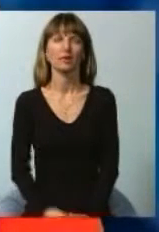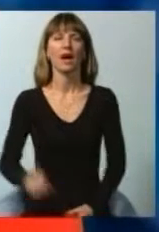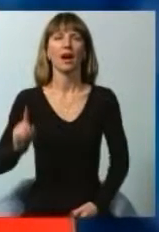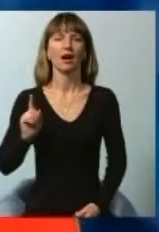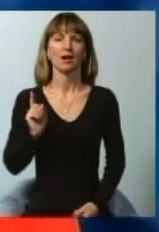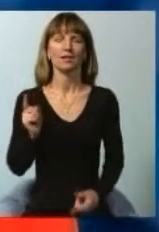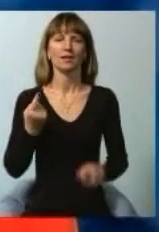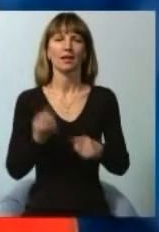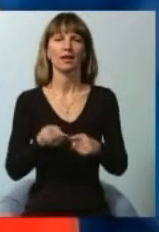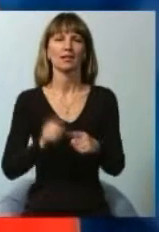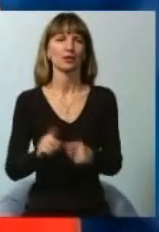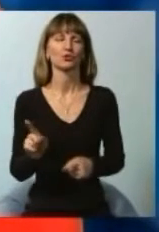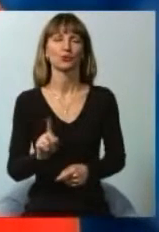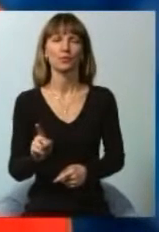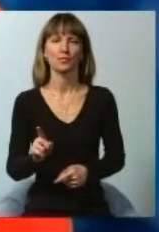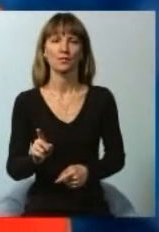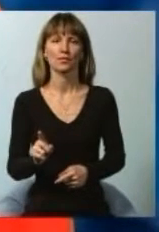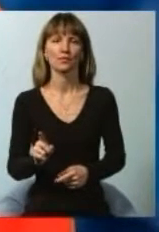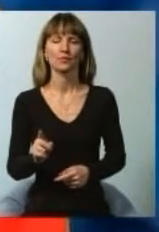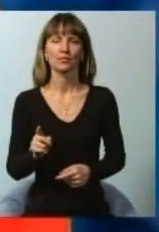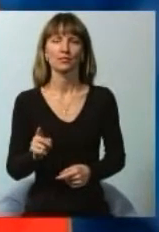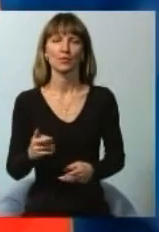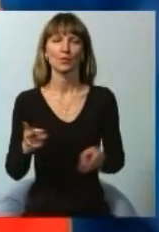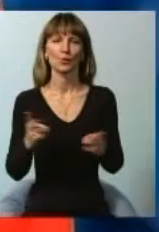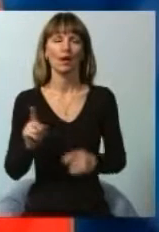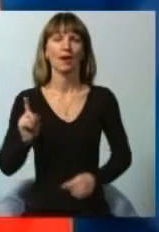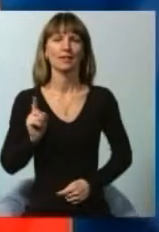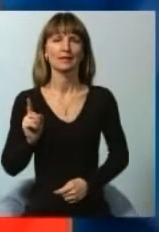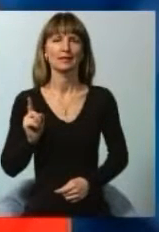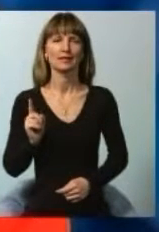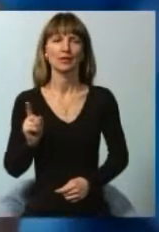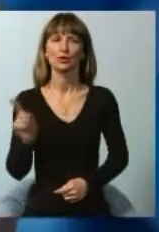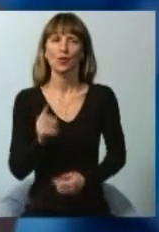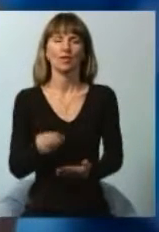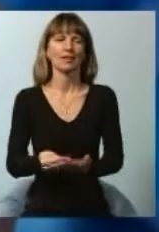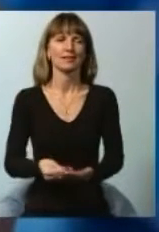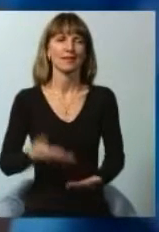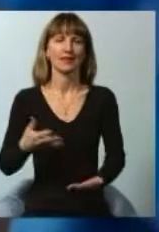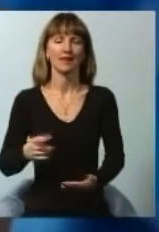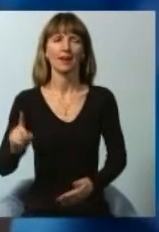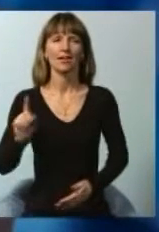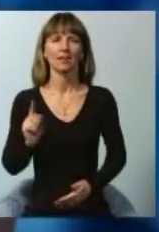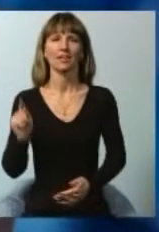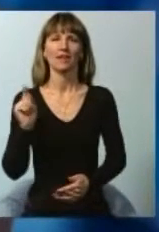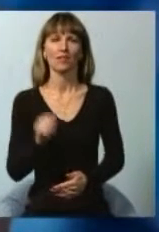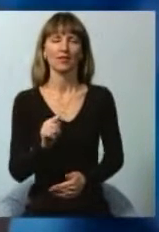Охранник – це що? Охраняй щось цінне. Охранники –